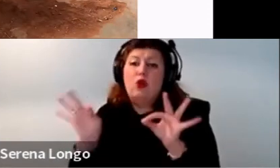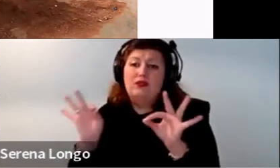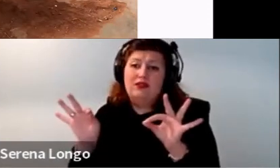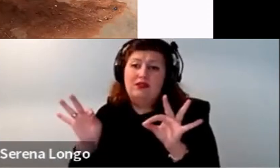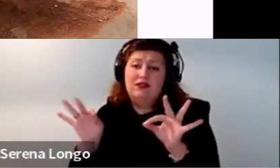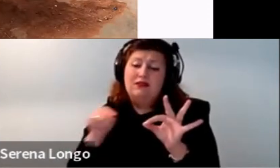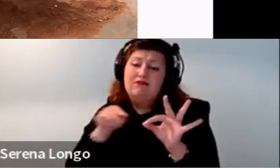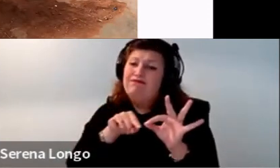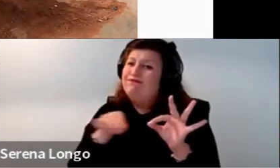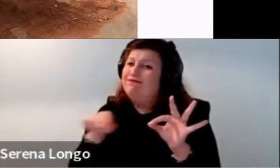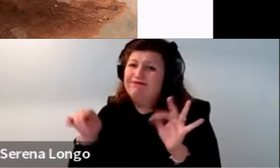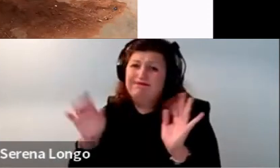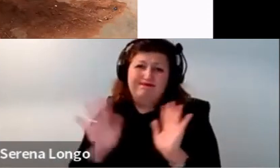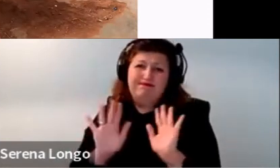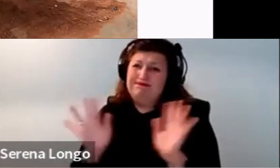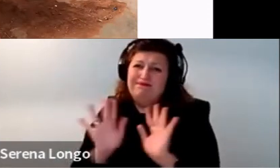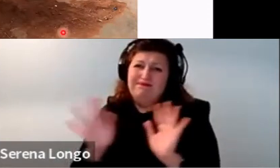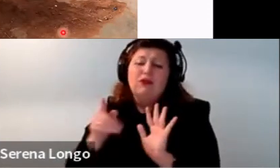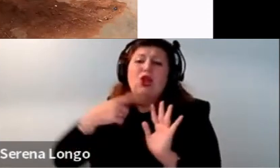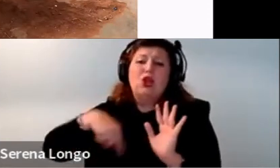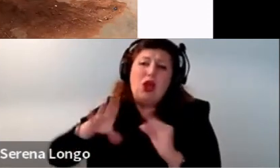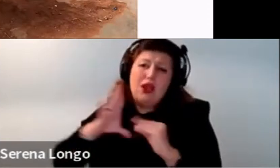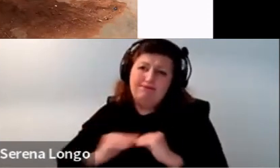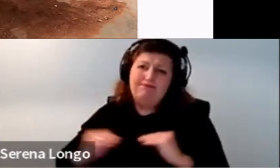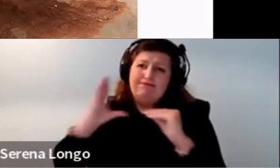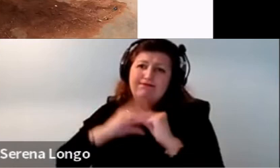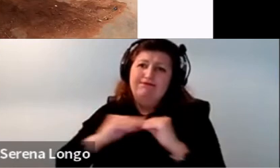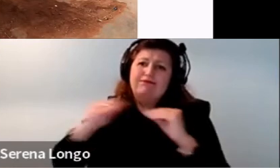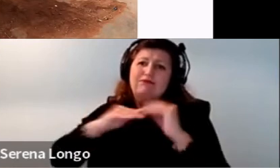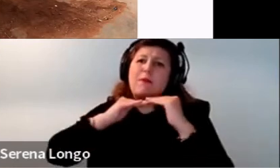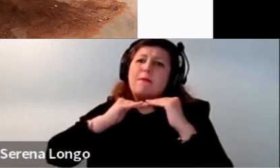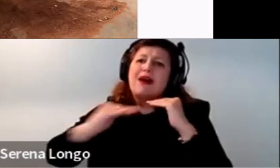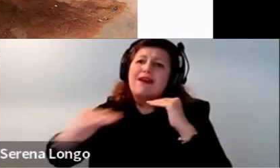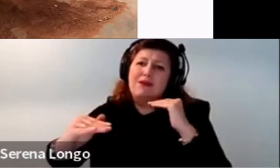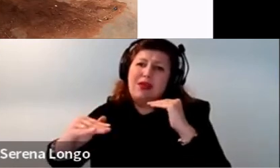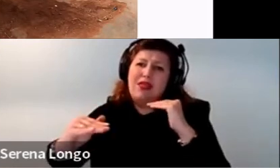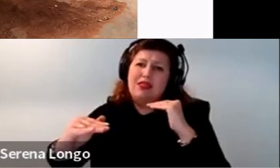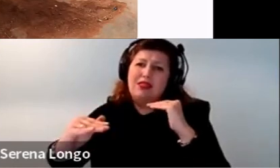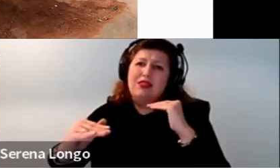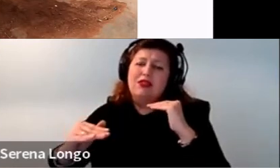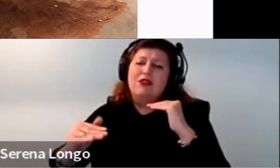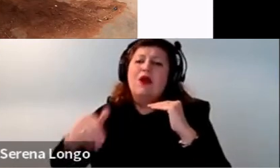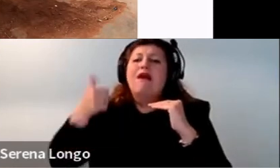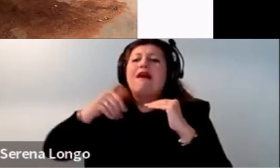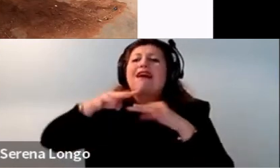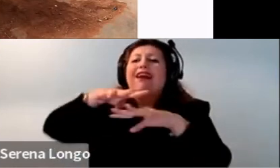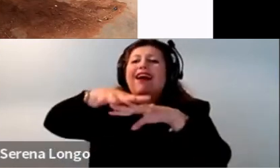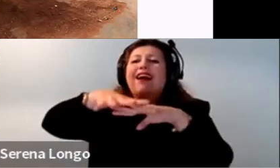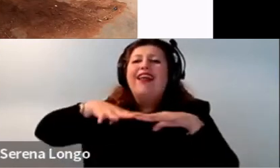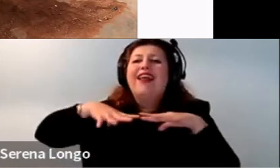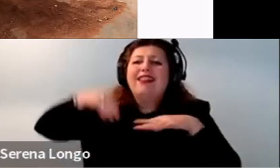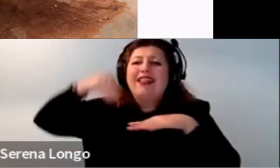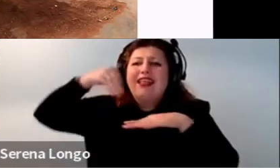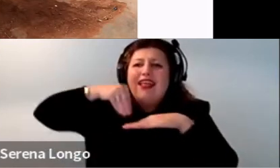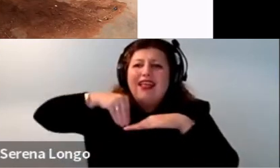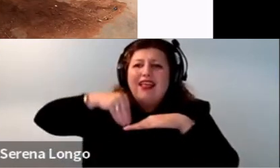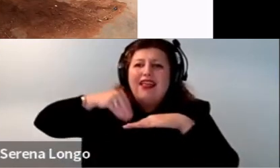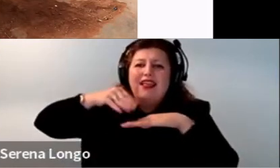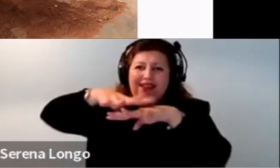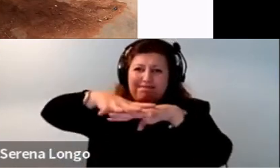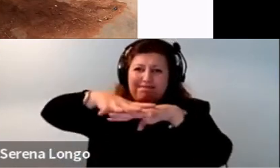noi abbiamo infatti rifatto il pavimento aggiungendo anche una rete elettrosaldata, quindi